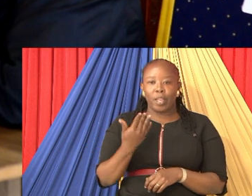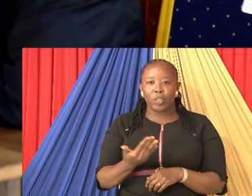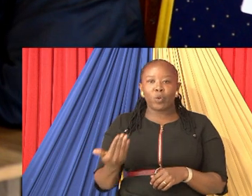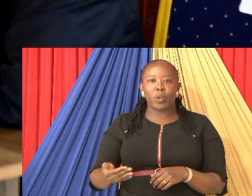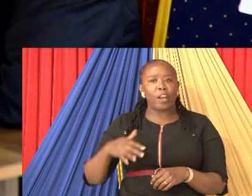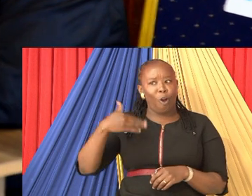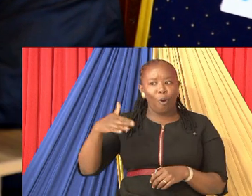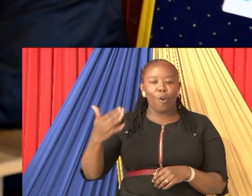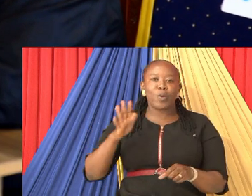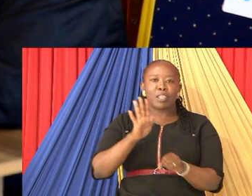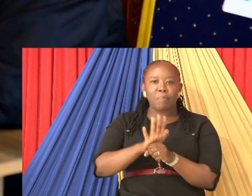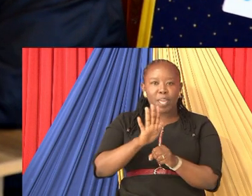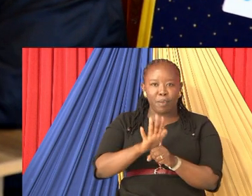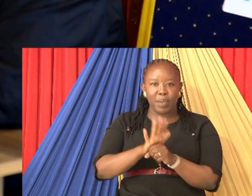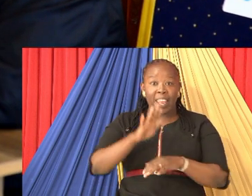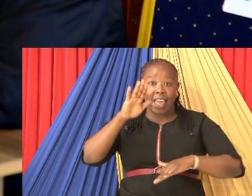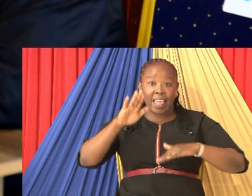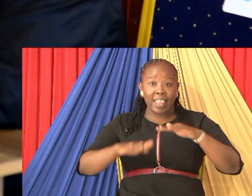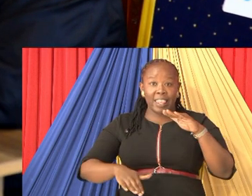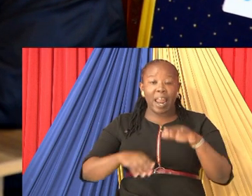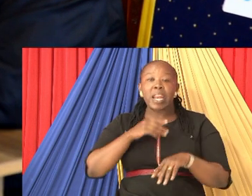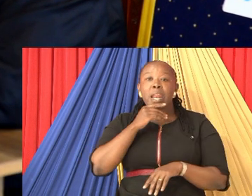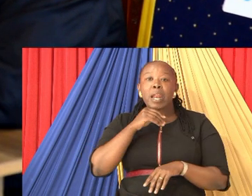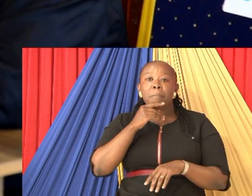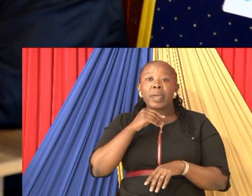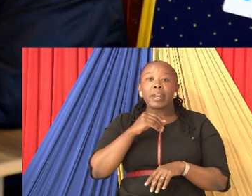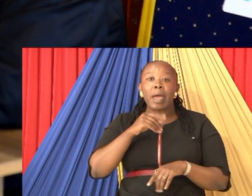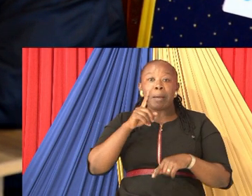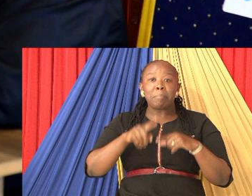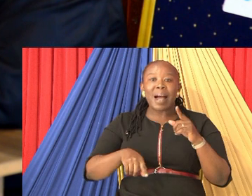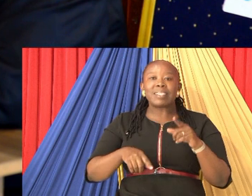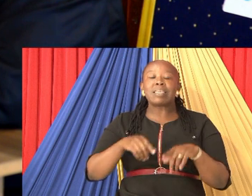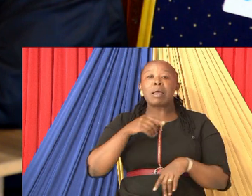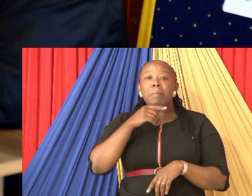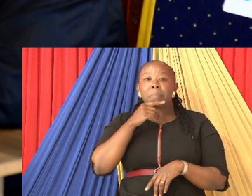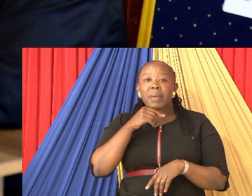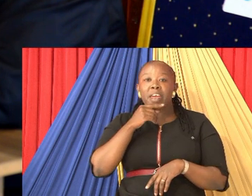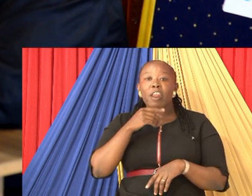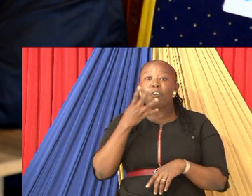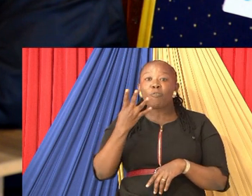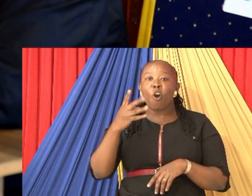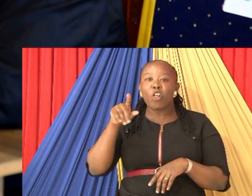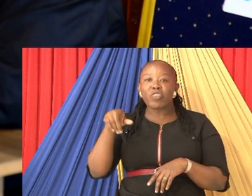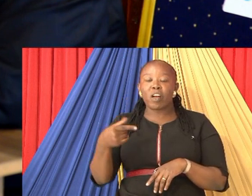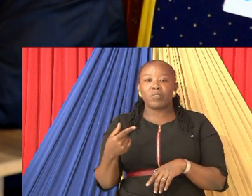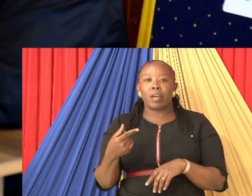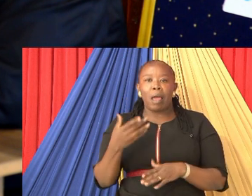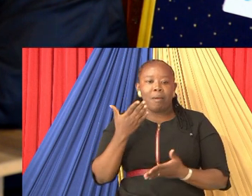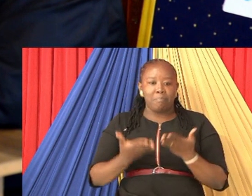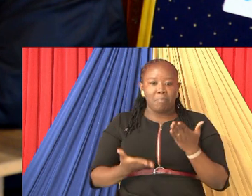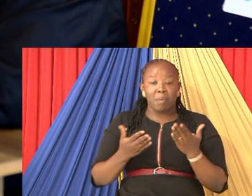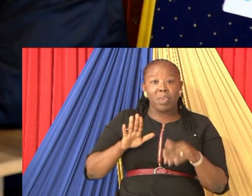wangehesabika ni wazee ama wanaume. Na watoto pia huwa wengi. Labda wamama walikuwa double